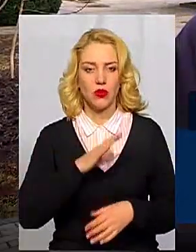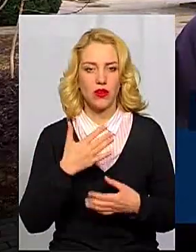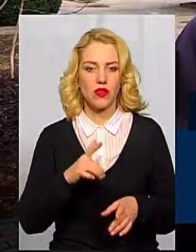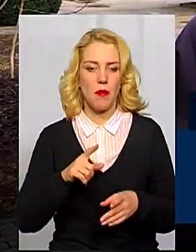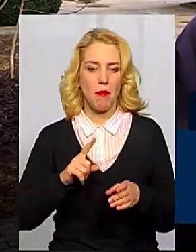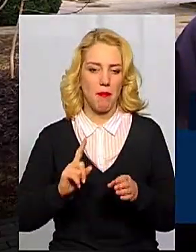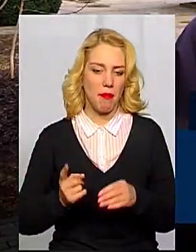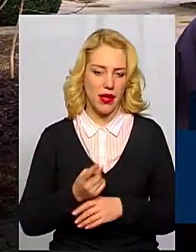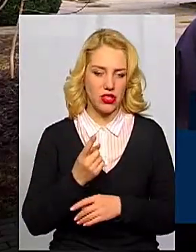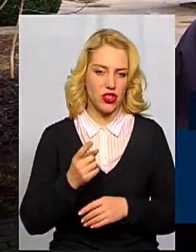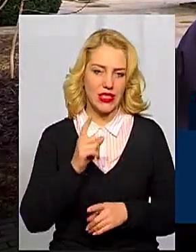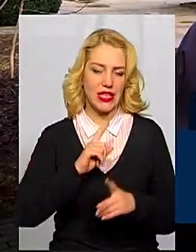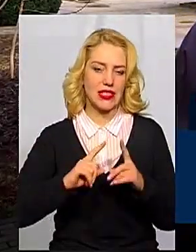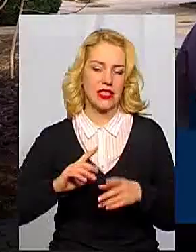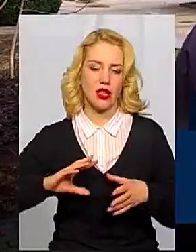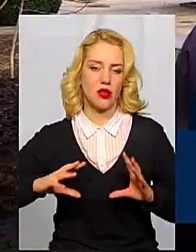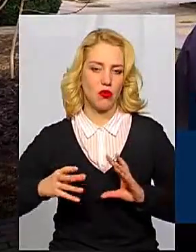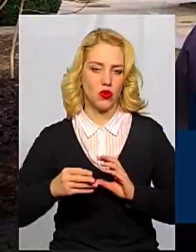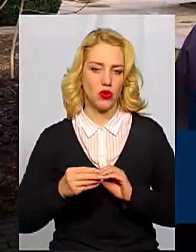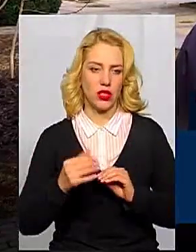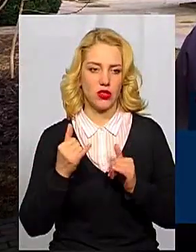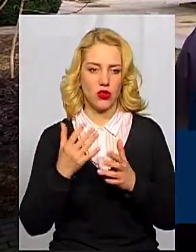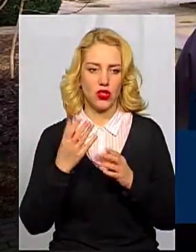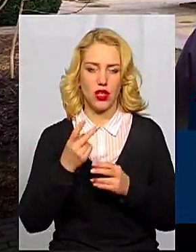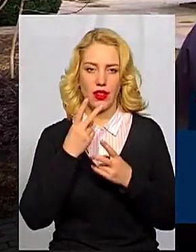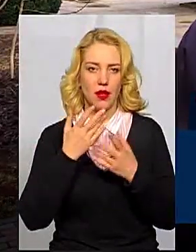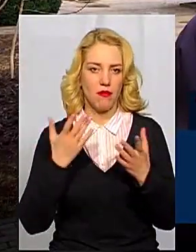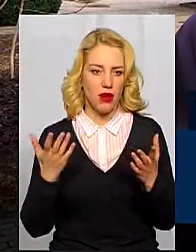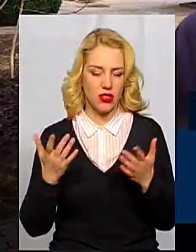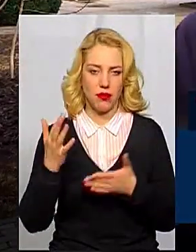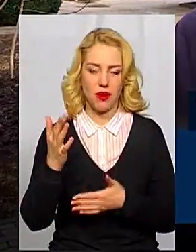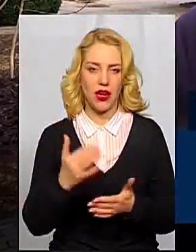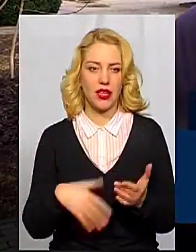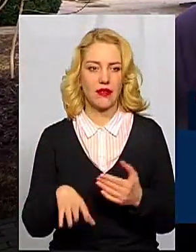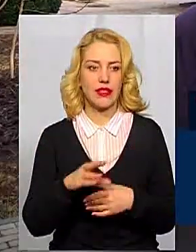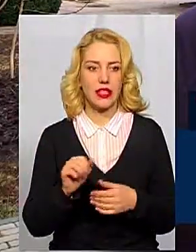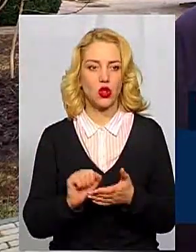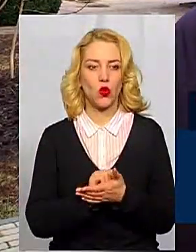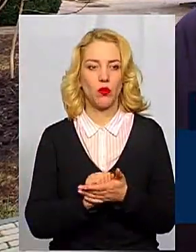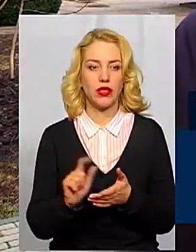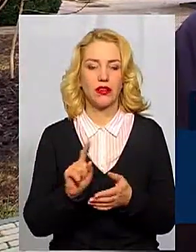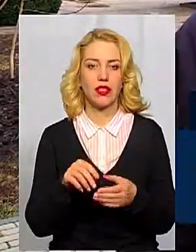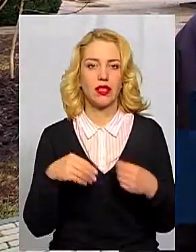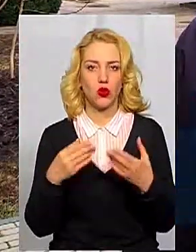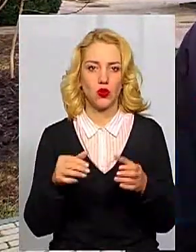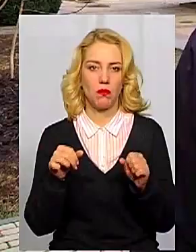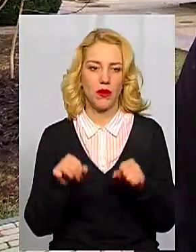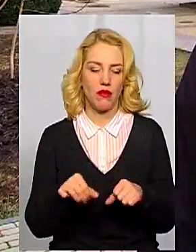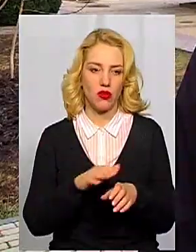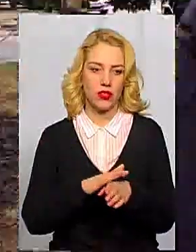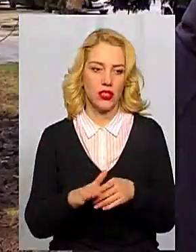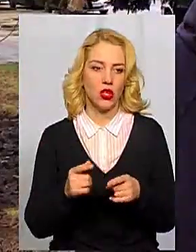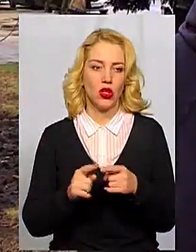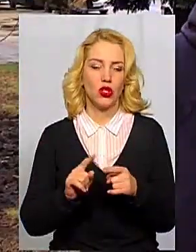по результатах сьогодні я ще не бачу переліку всіх документів, які дають право здійснювати